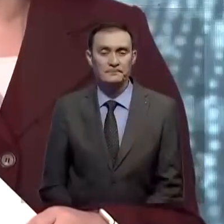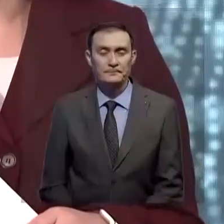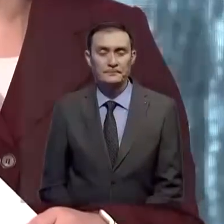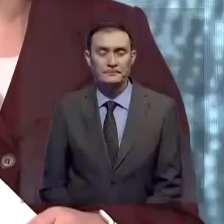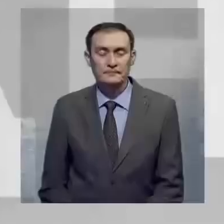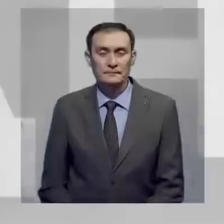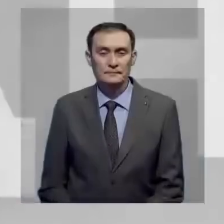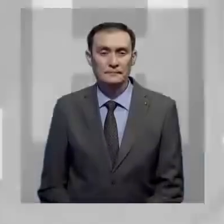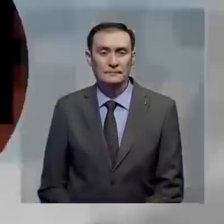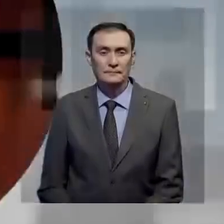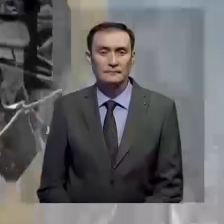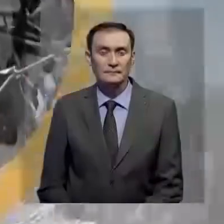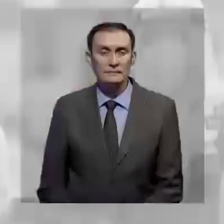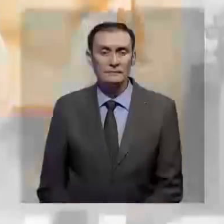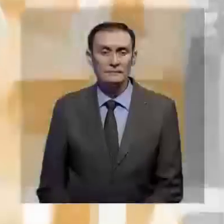темами.